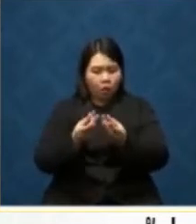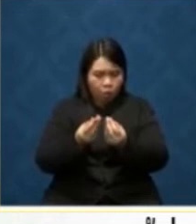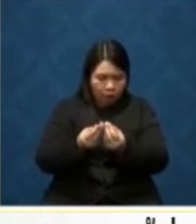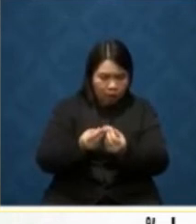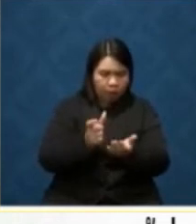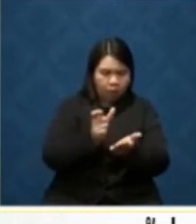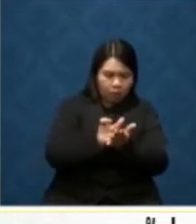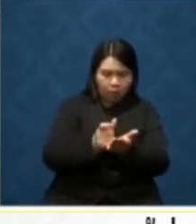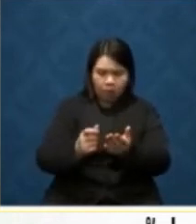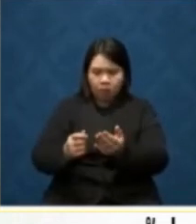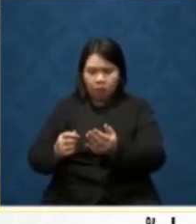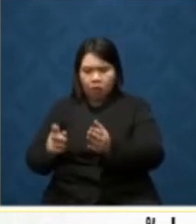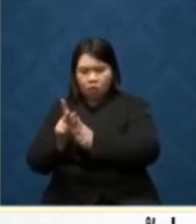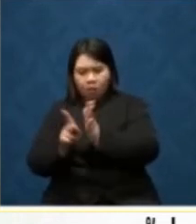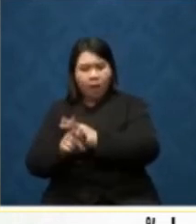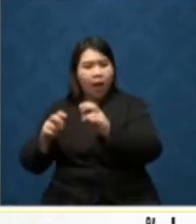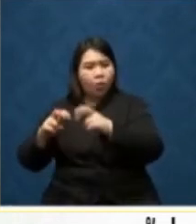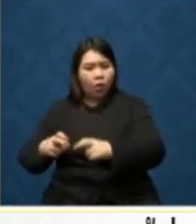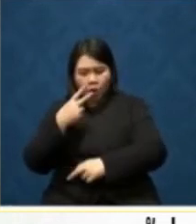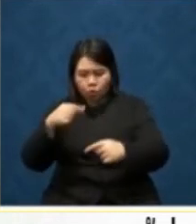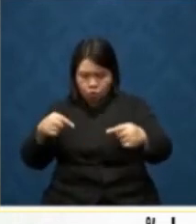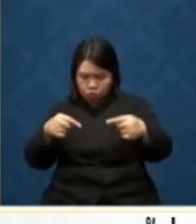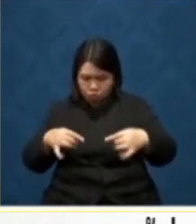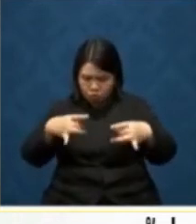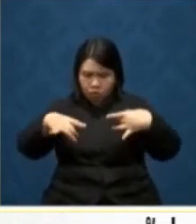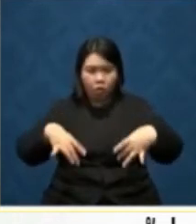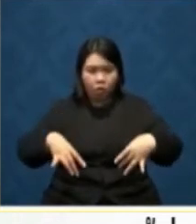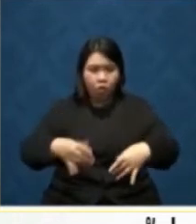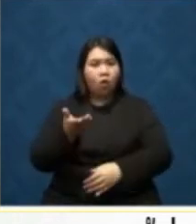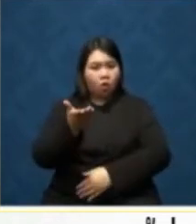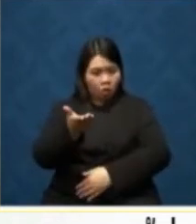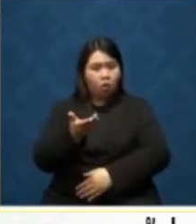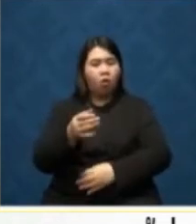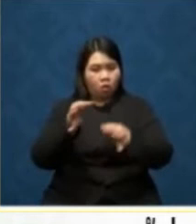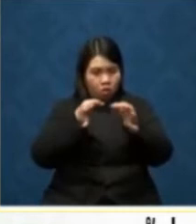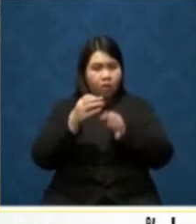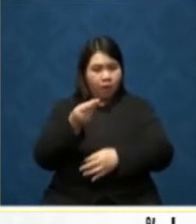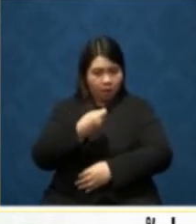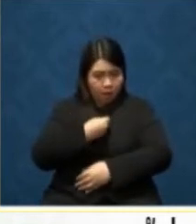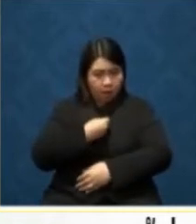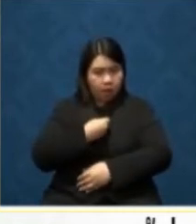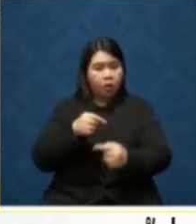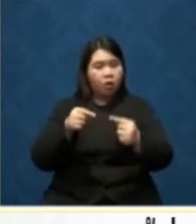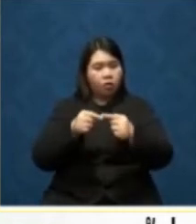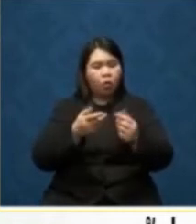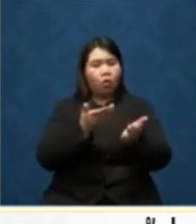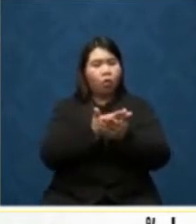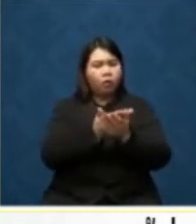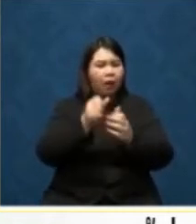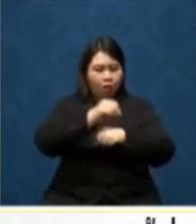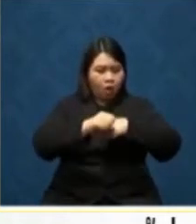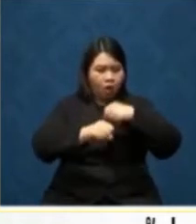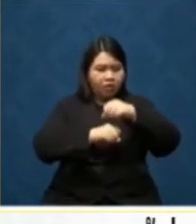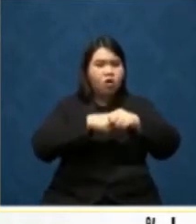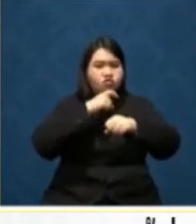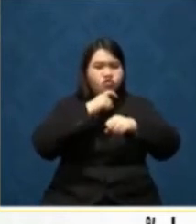างอยู่ 530 ล้านบาทเพีงแตว่ามไม่ตรงกับในรายงานวิเคราพลกระททางกฎหมายที่เสนอต่รฐศพาแ่งนี้กขคชดแง